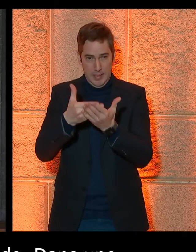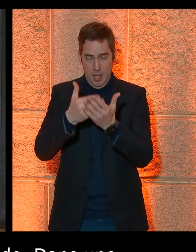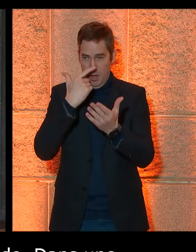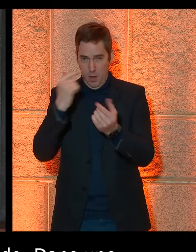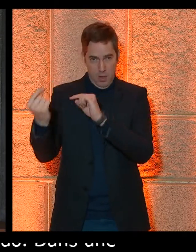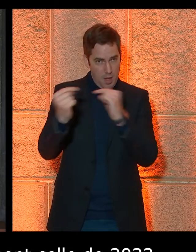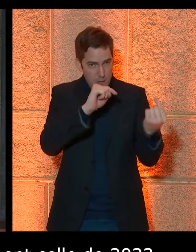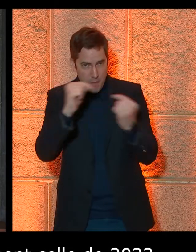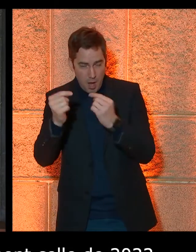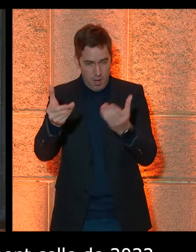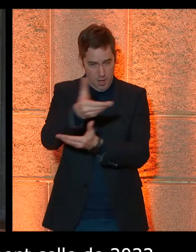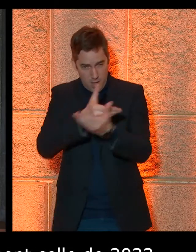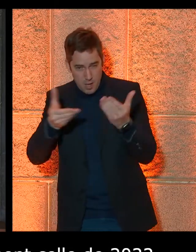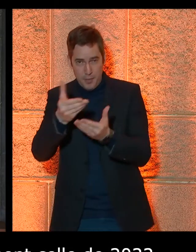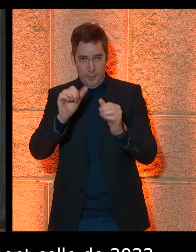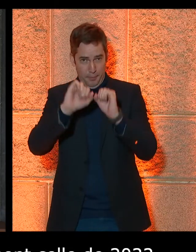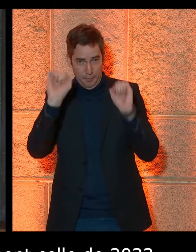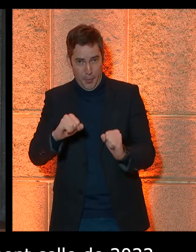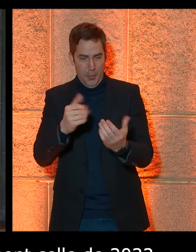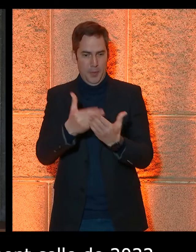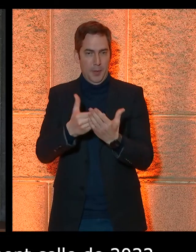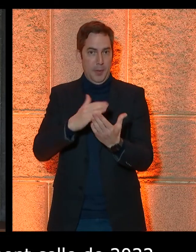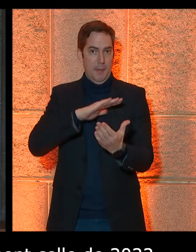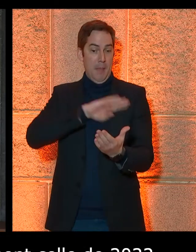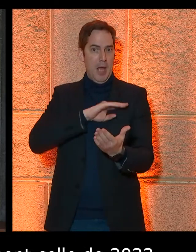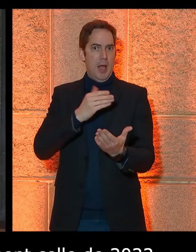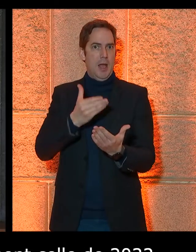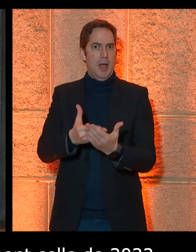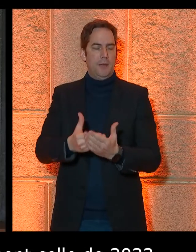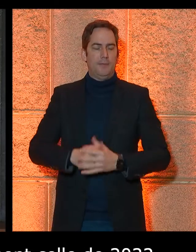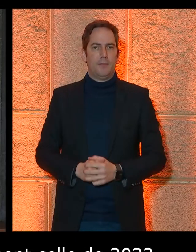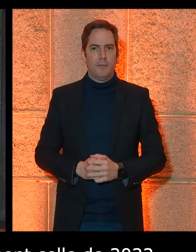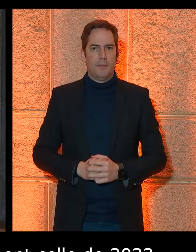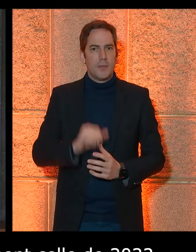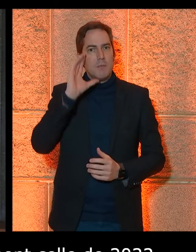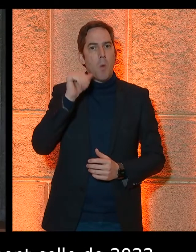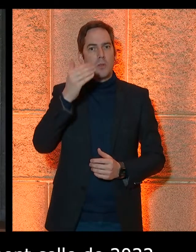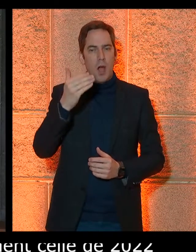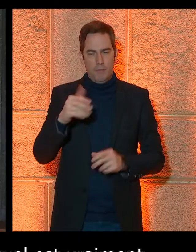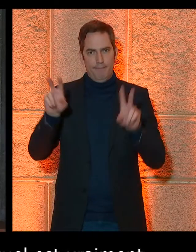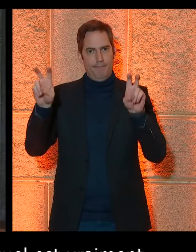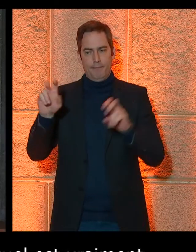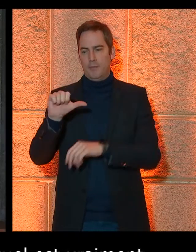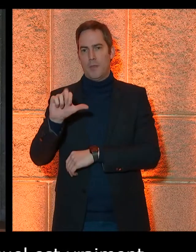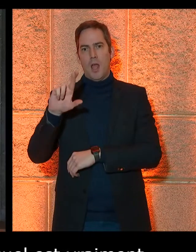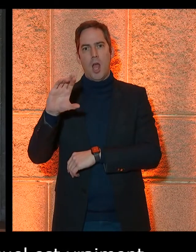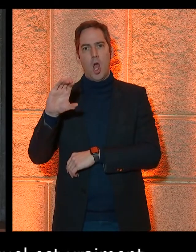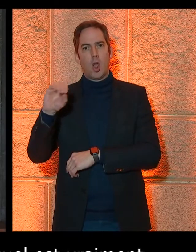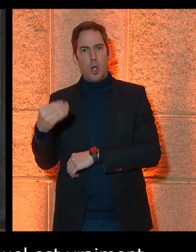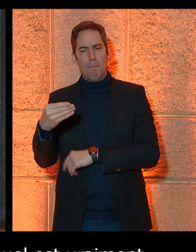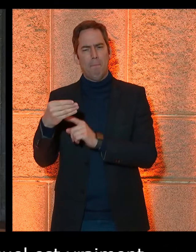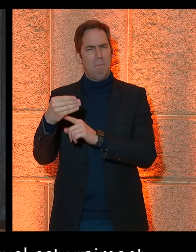débat entre les candidats. Et c'est pour ça que l'ARCOM, donc l'ARCOM qui est la